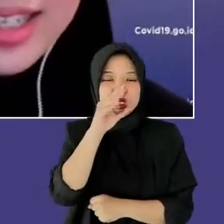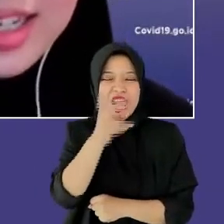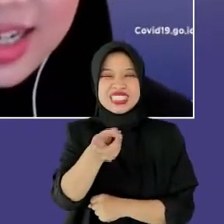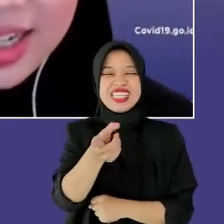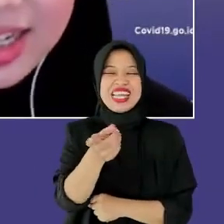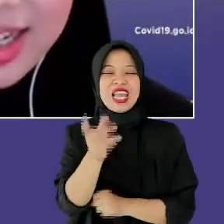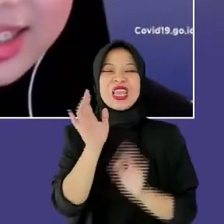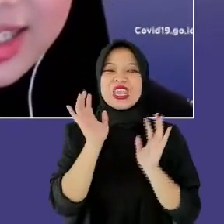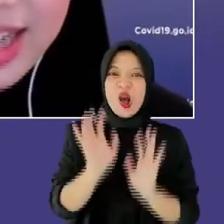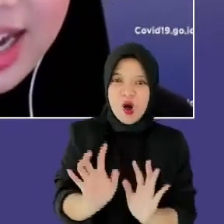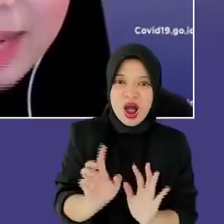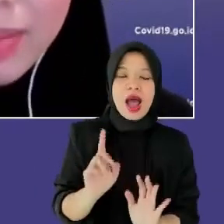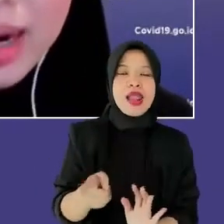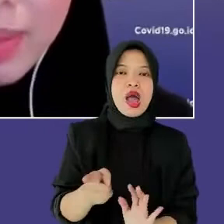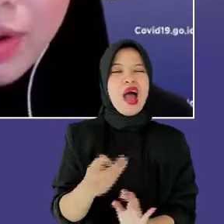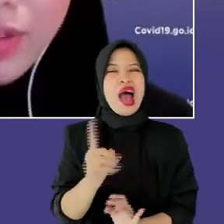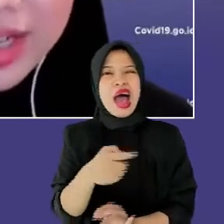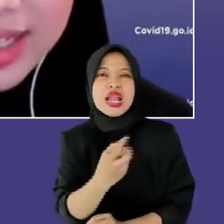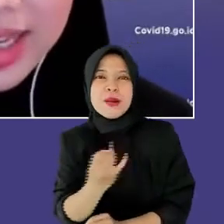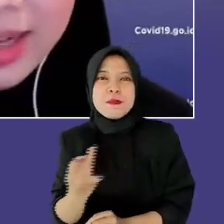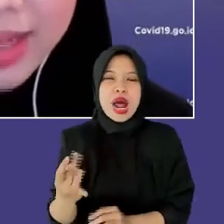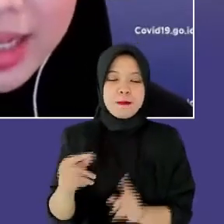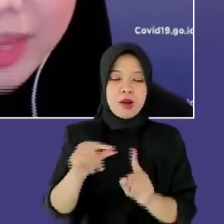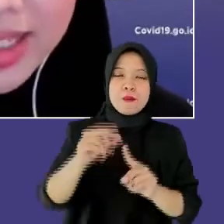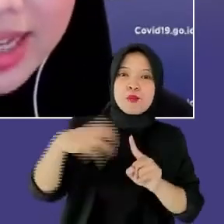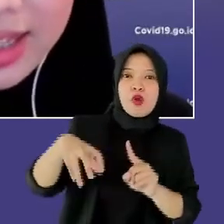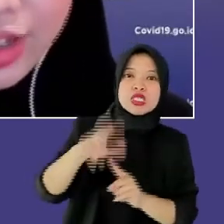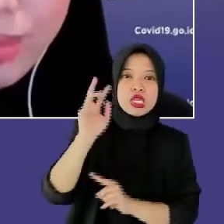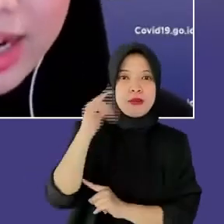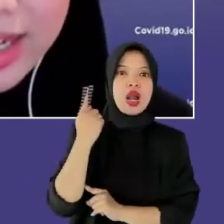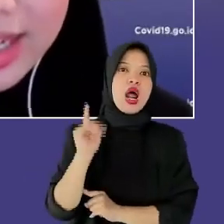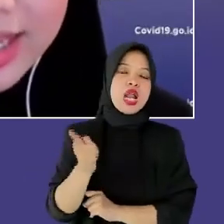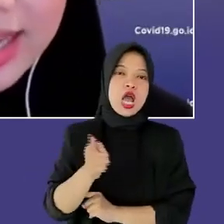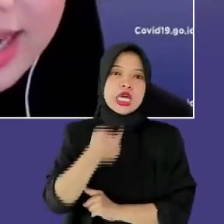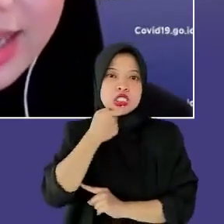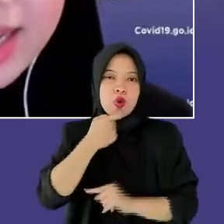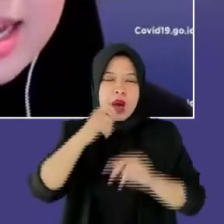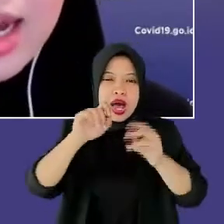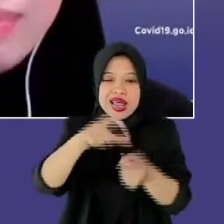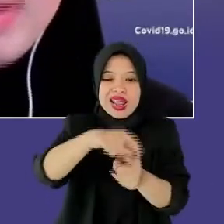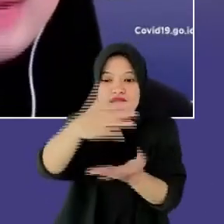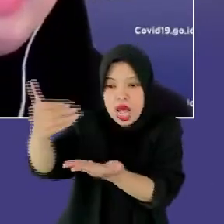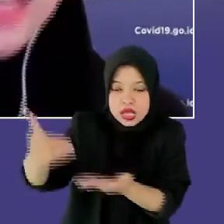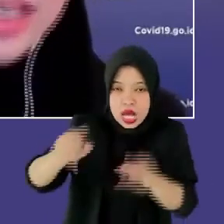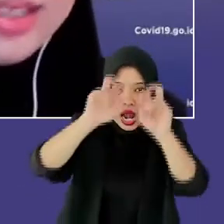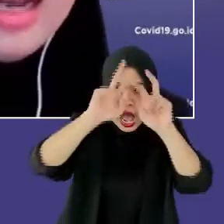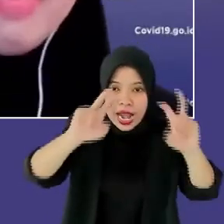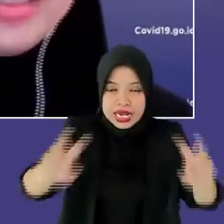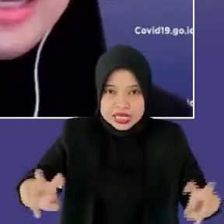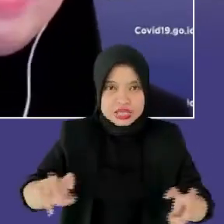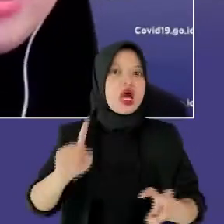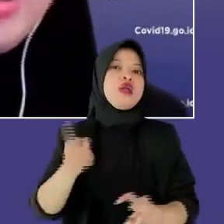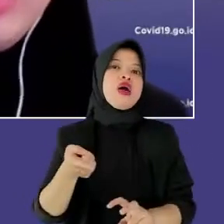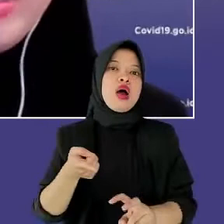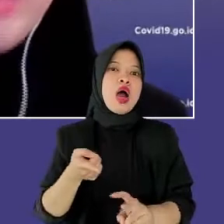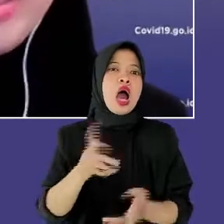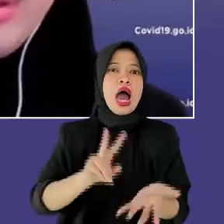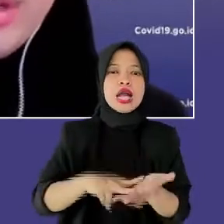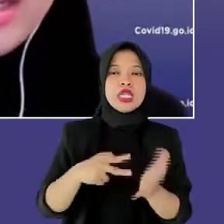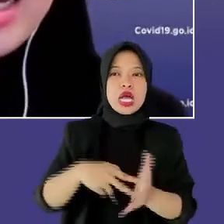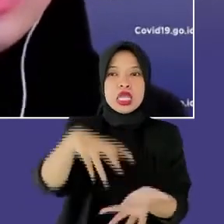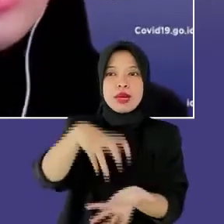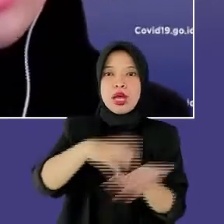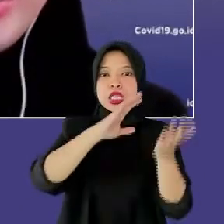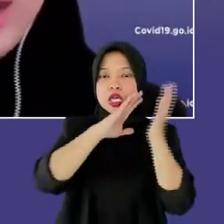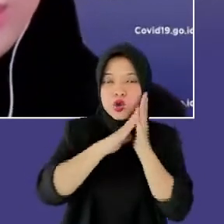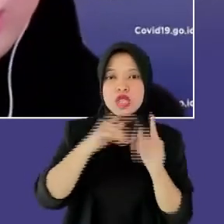terlalu kelihatan. Di sini ada beberapa provinsi kemarin pada saat kita coba analisis datanya beberapa minus, dalam artian berarti jumlah